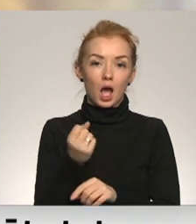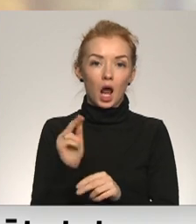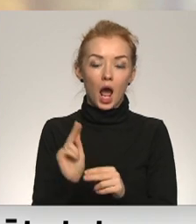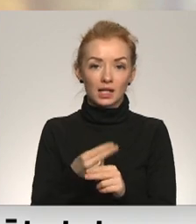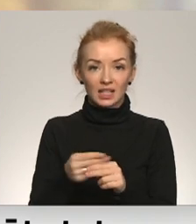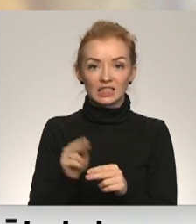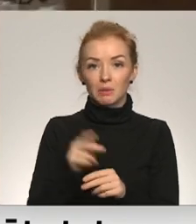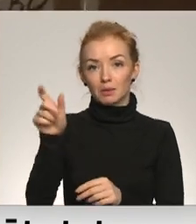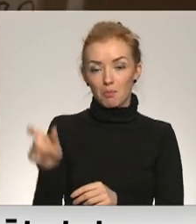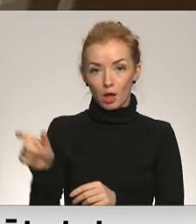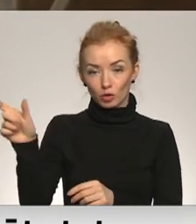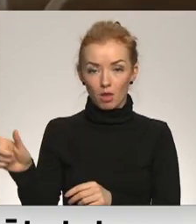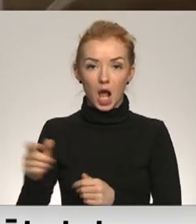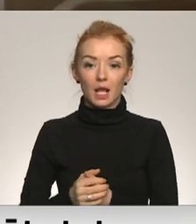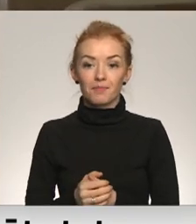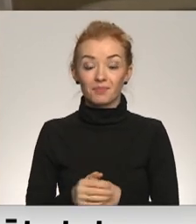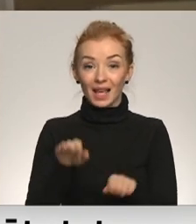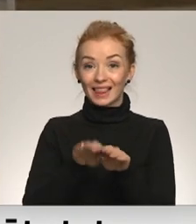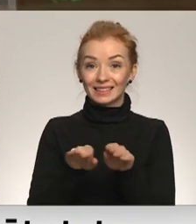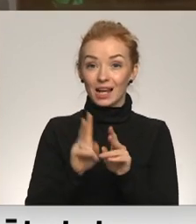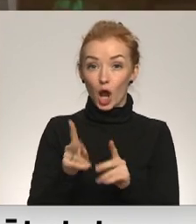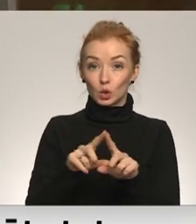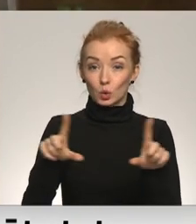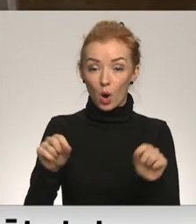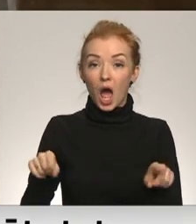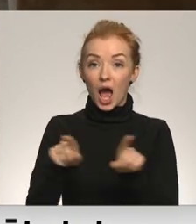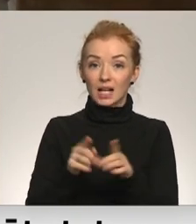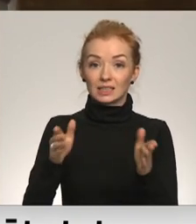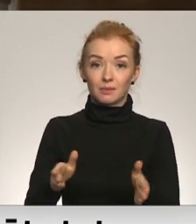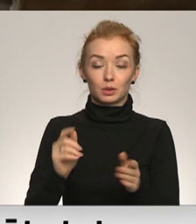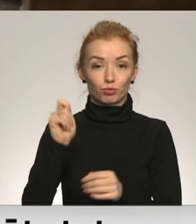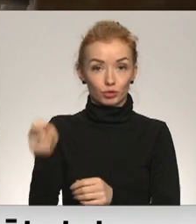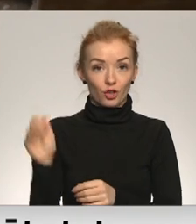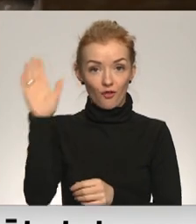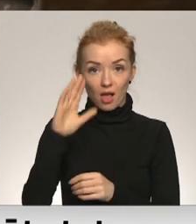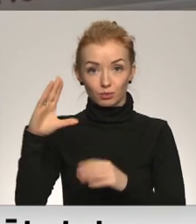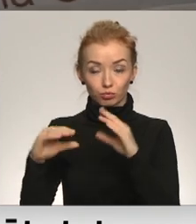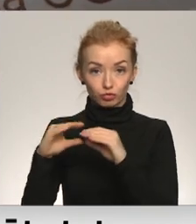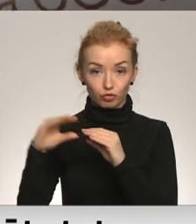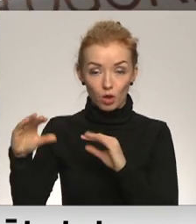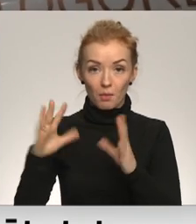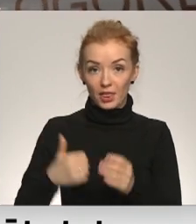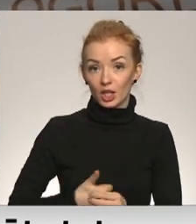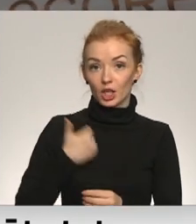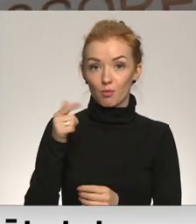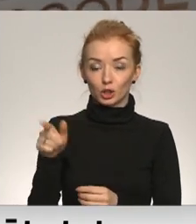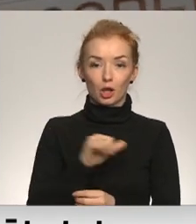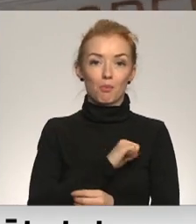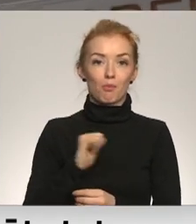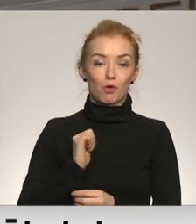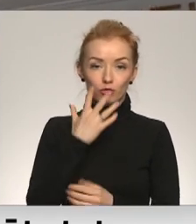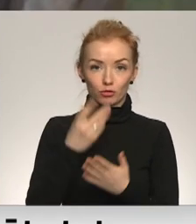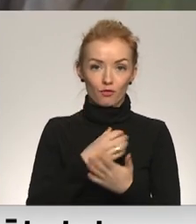ārstniecības personālu. Līdzīgi kā ar skolām, arī slimnīcām piešķir valsts finansējumu, bet to īpašnieki pārsvarā ir